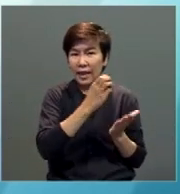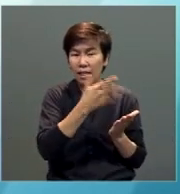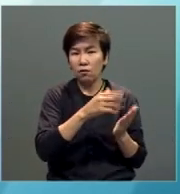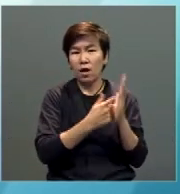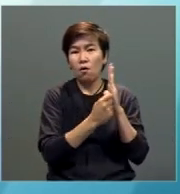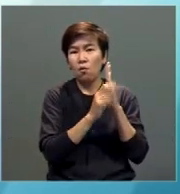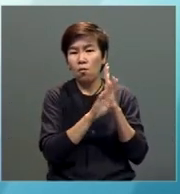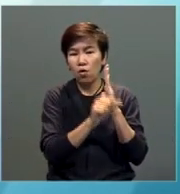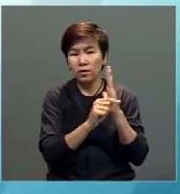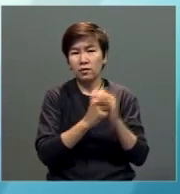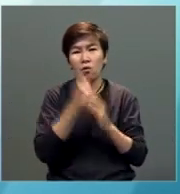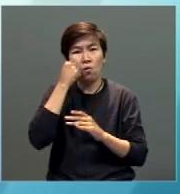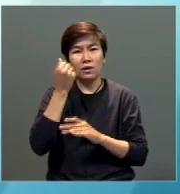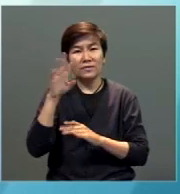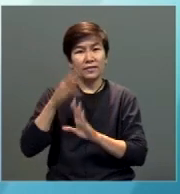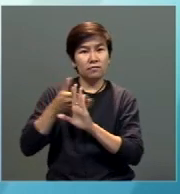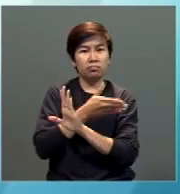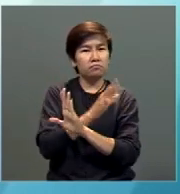ค่าเท่ากับอุบลราชธานีครับ 14